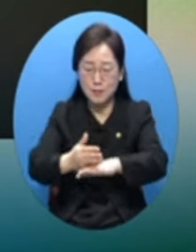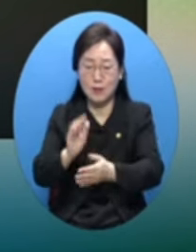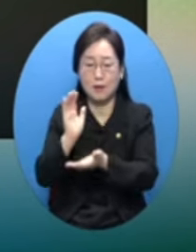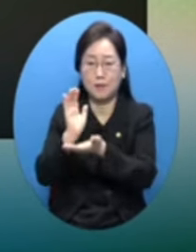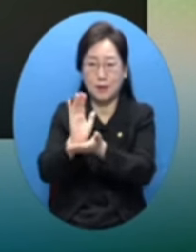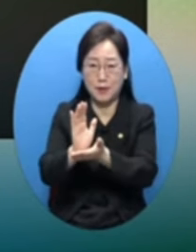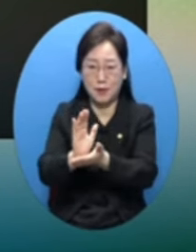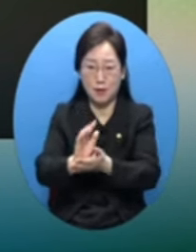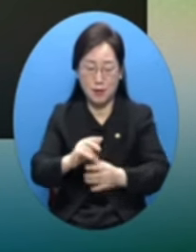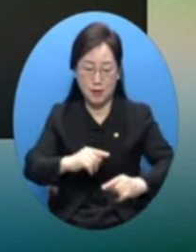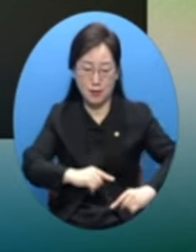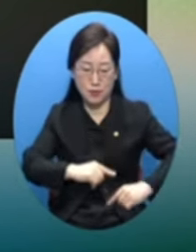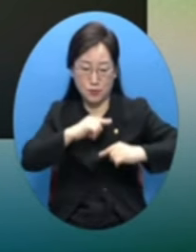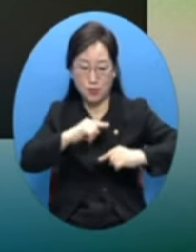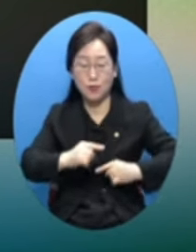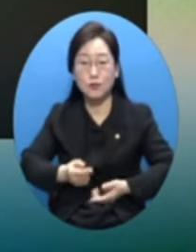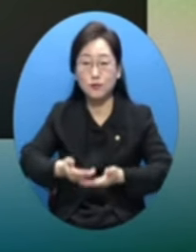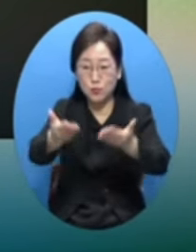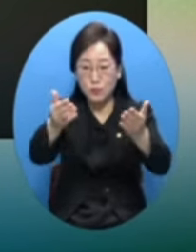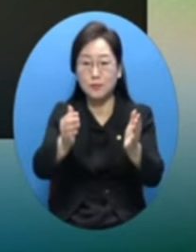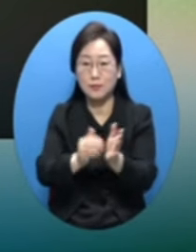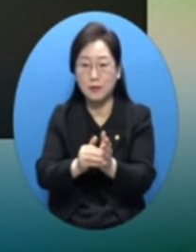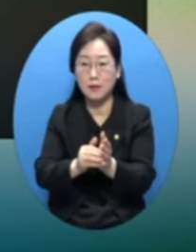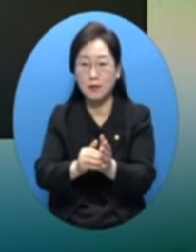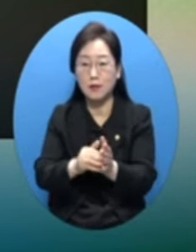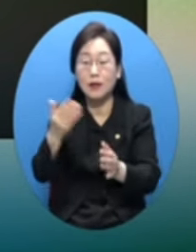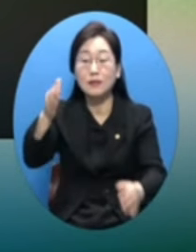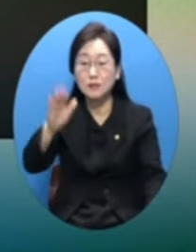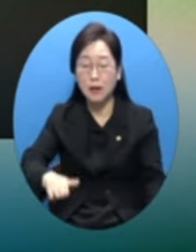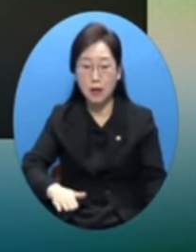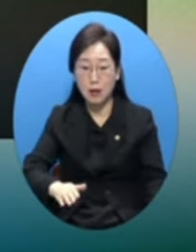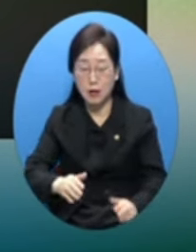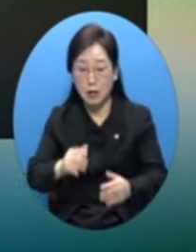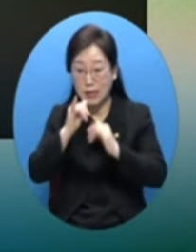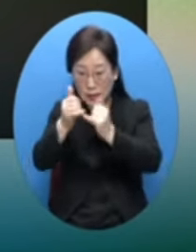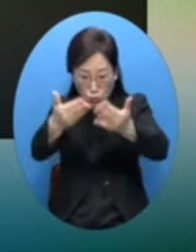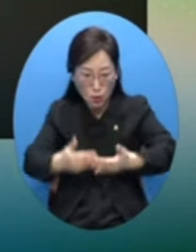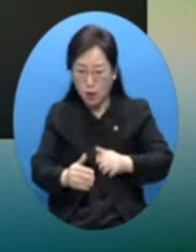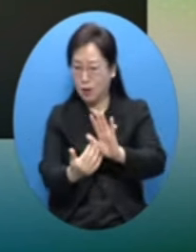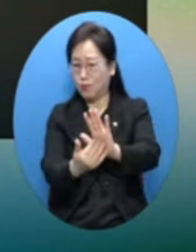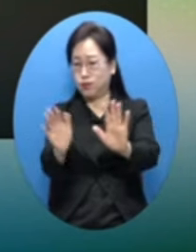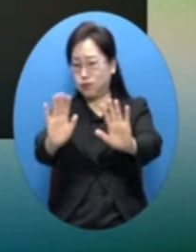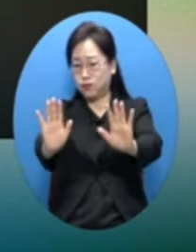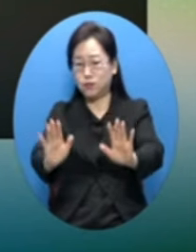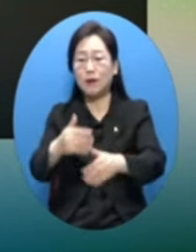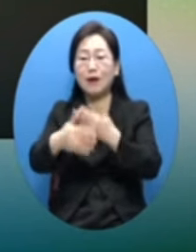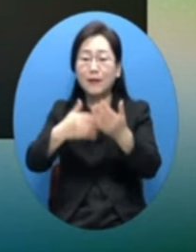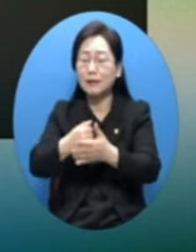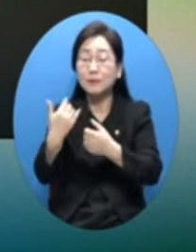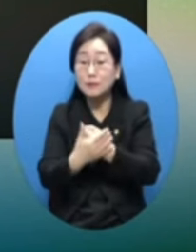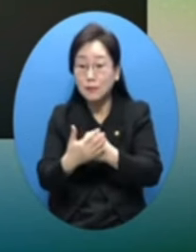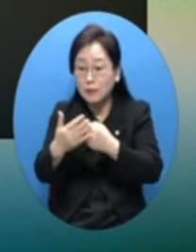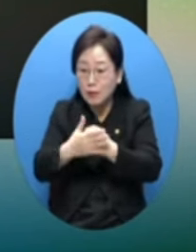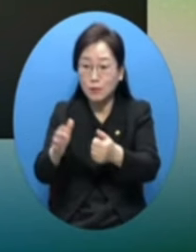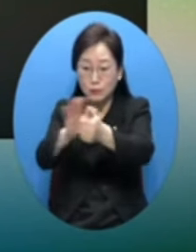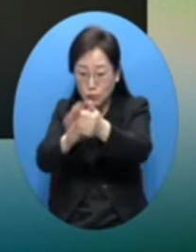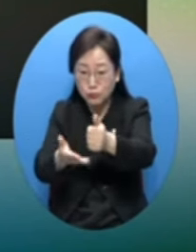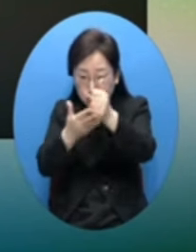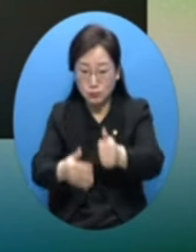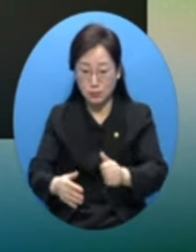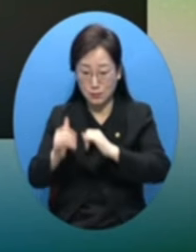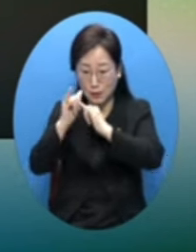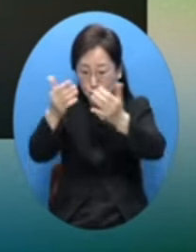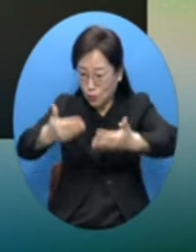국민원장, 모란장, 국민포장을 수여했는데 이들은 이 상을 다 거부했어요. 우리가 하나님의 은혜로 이렇게 섬기는 것인데 무슨 상을